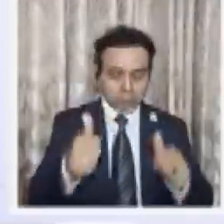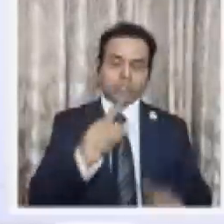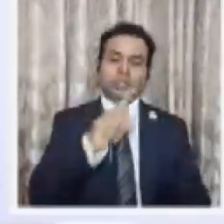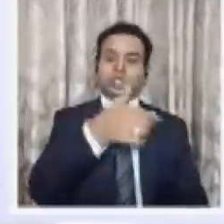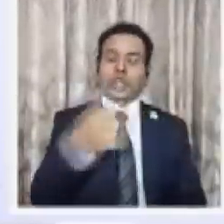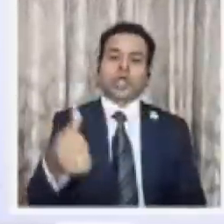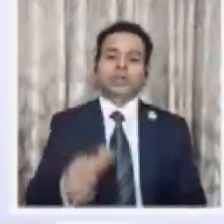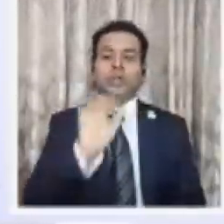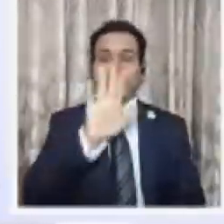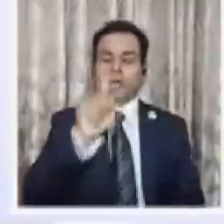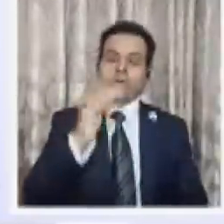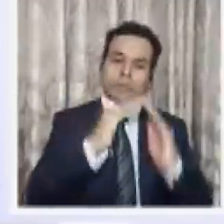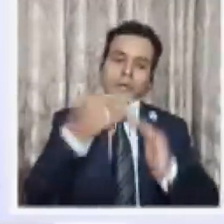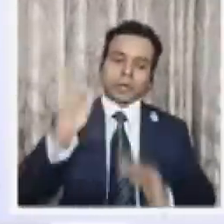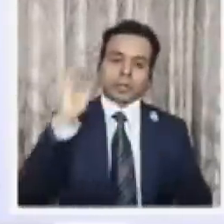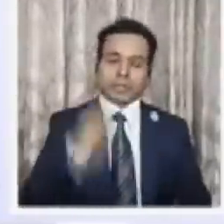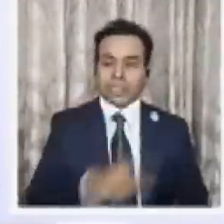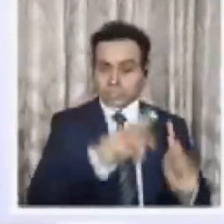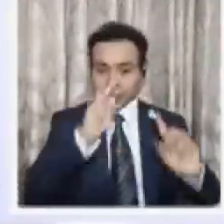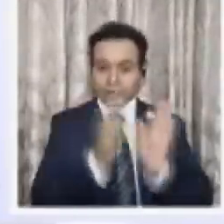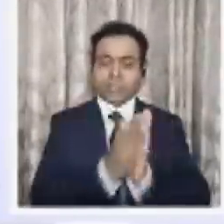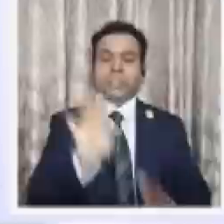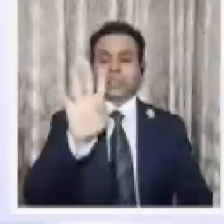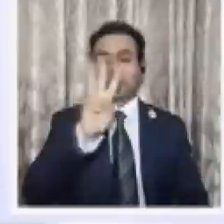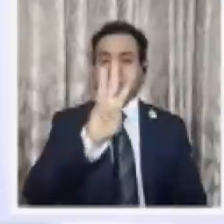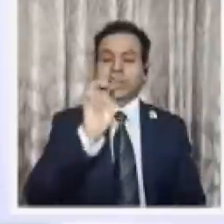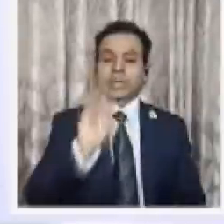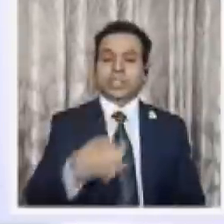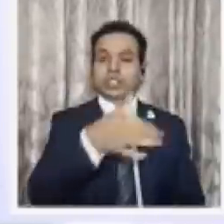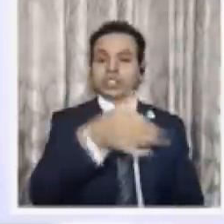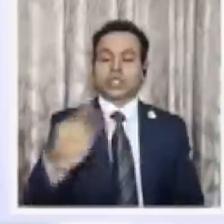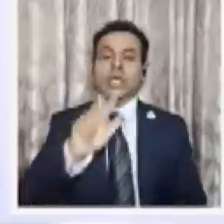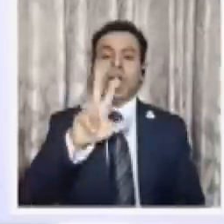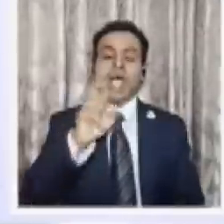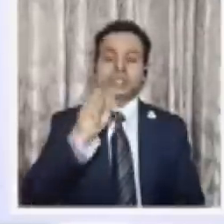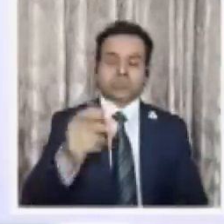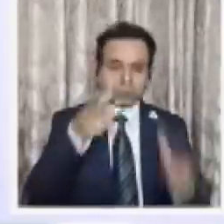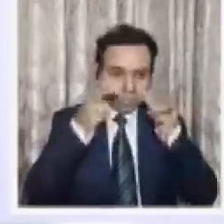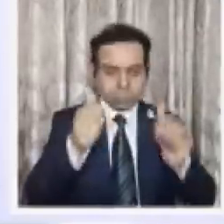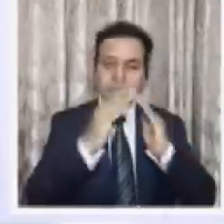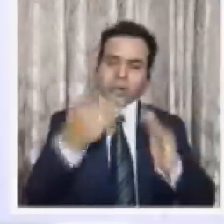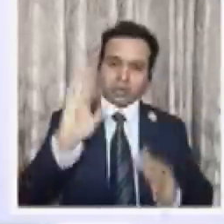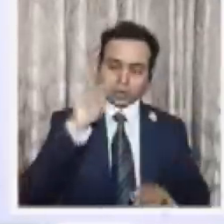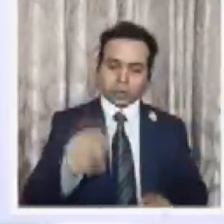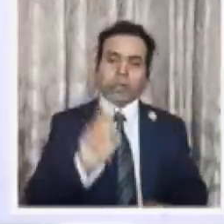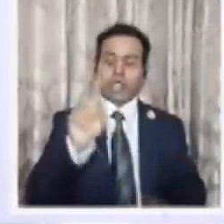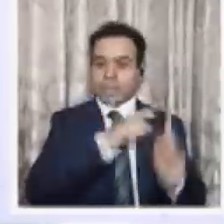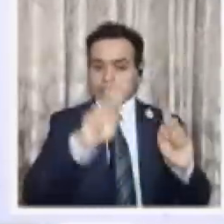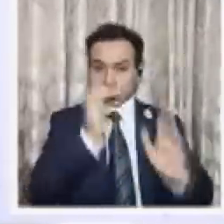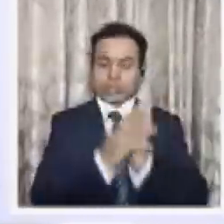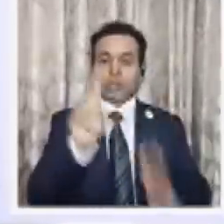24 ঘন্টা আইসোলেশনে যুক্ত হয়েছেন 710 জন, আইসোলেশন থেকে মুক্ত হয়েছেন 651 জন। এ পর্যন্ত আইসোলেশনে গেছেন